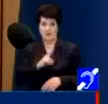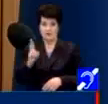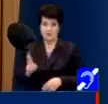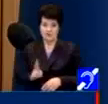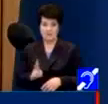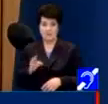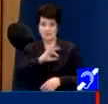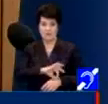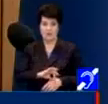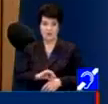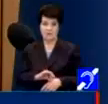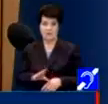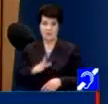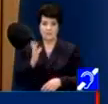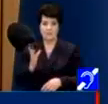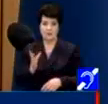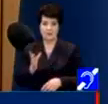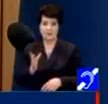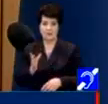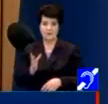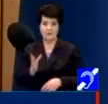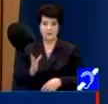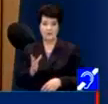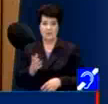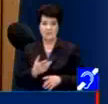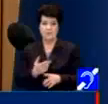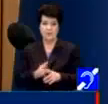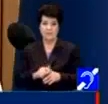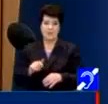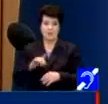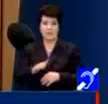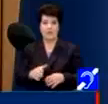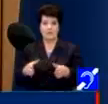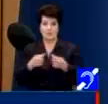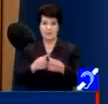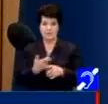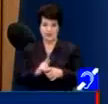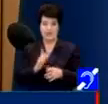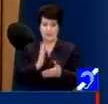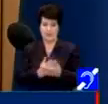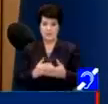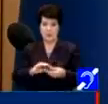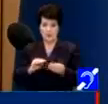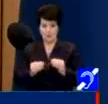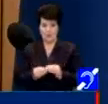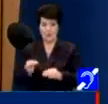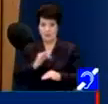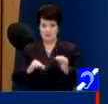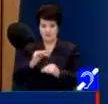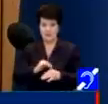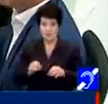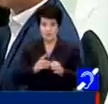să-l folosească pe post de, știu, paravan pentru a merge în campanie. Deci este o problemă aici și noi am discutat-o și o să